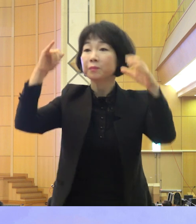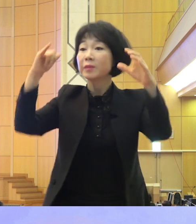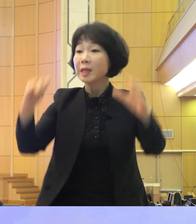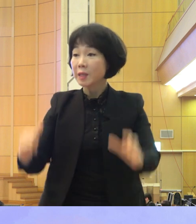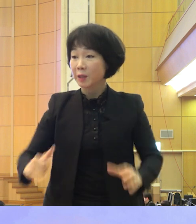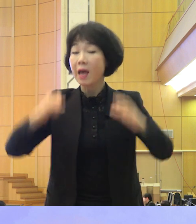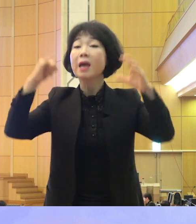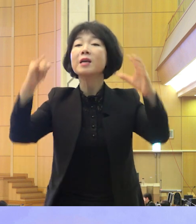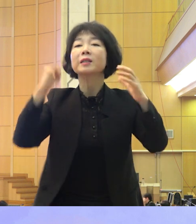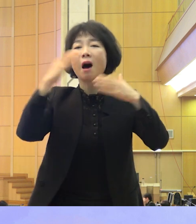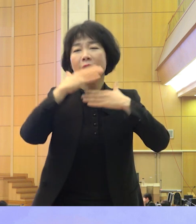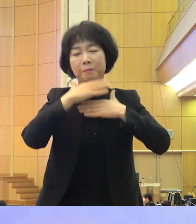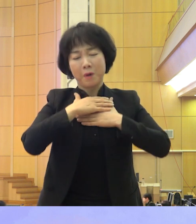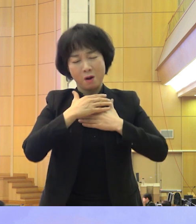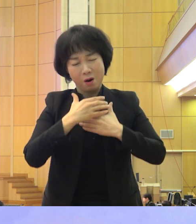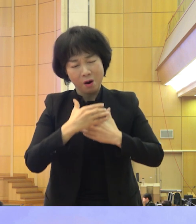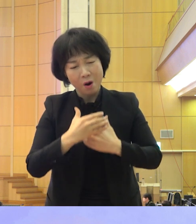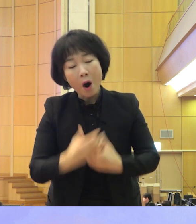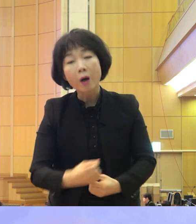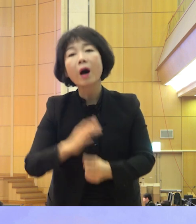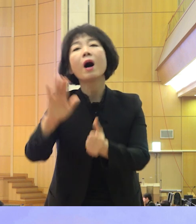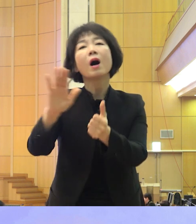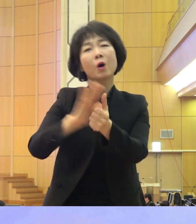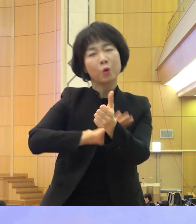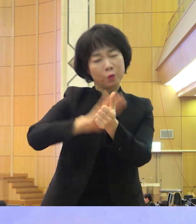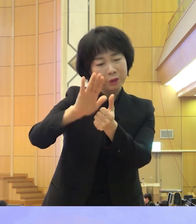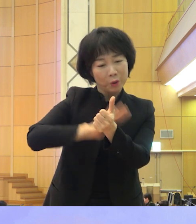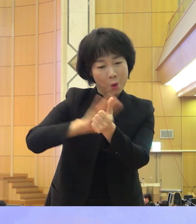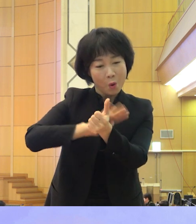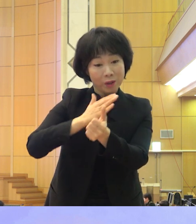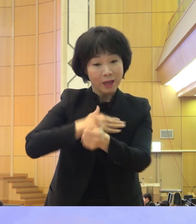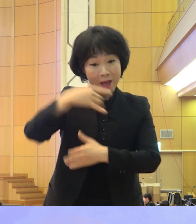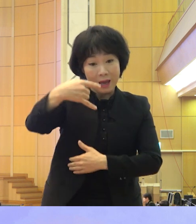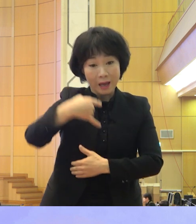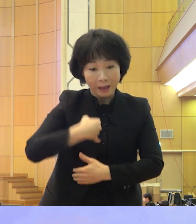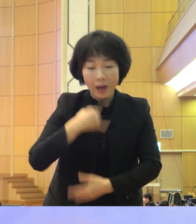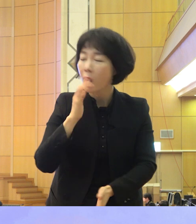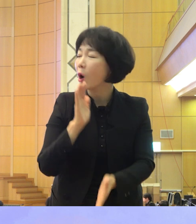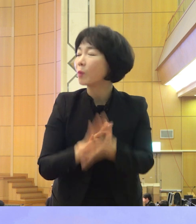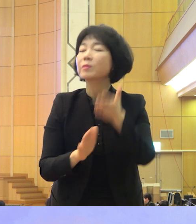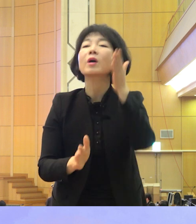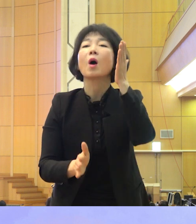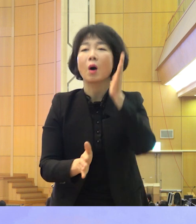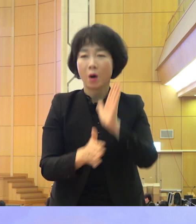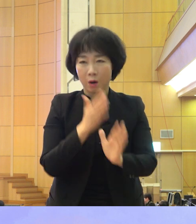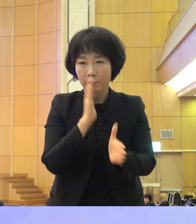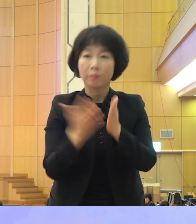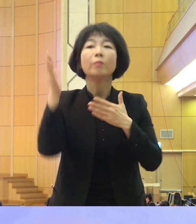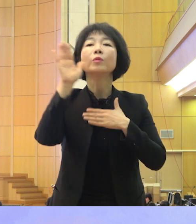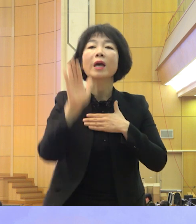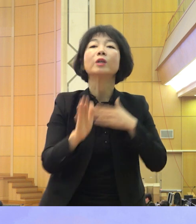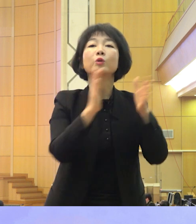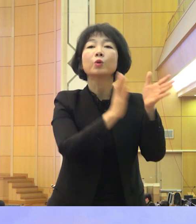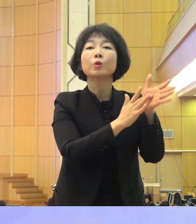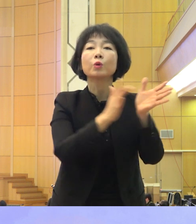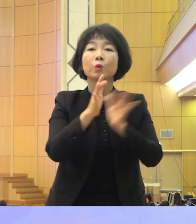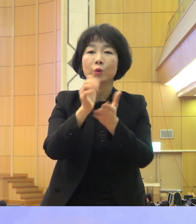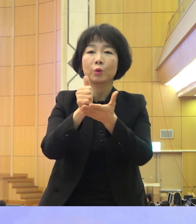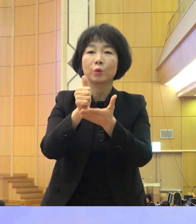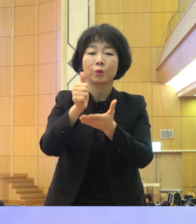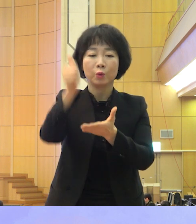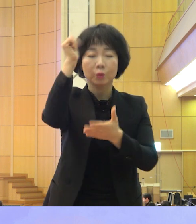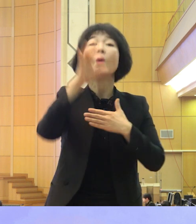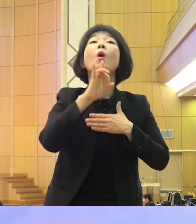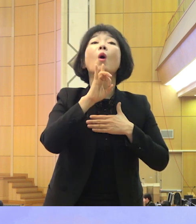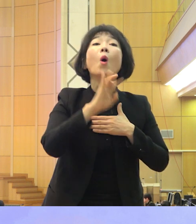것이니 세상 평안과 위로 내게 없어도 예수,